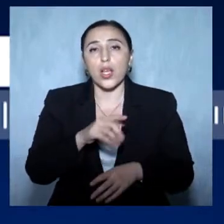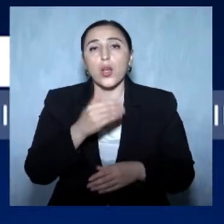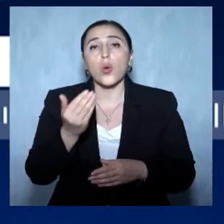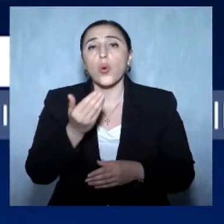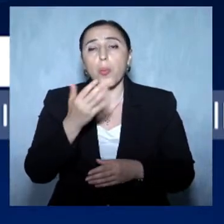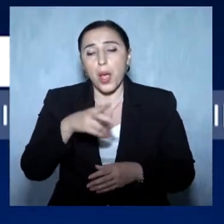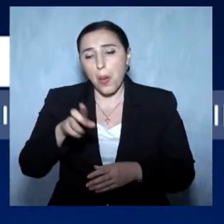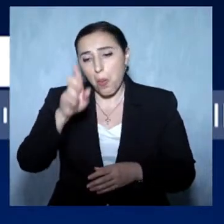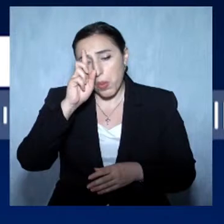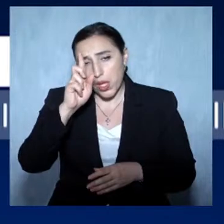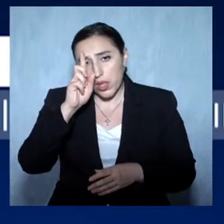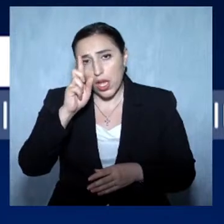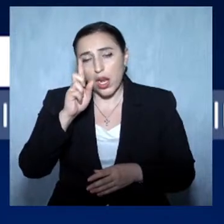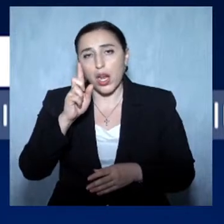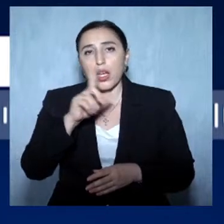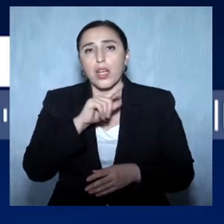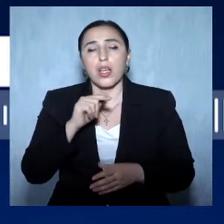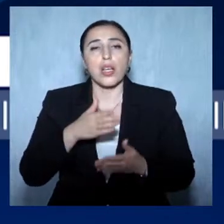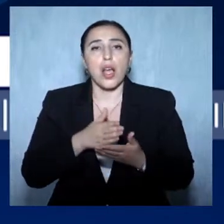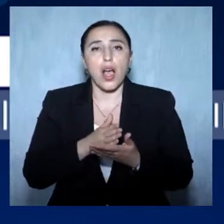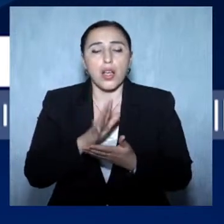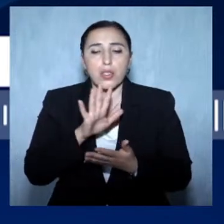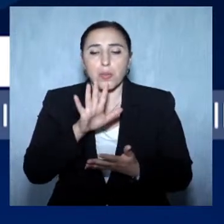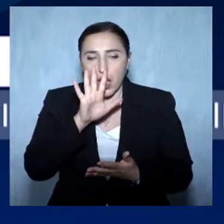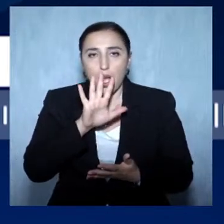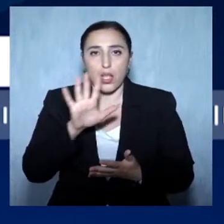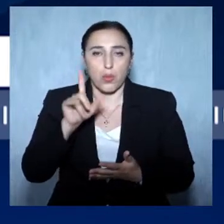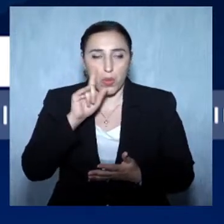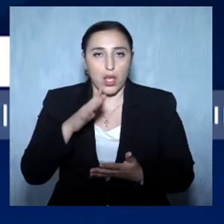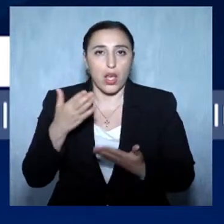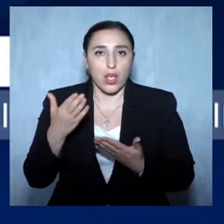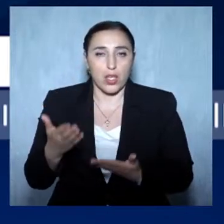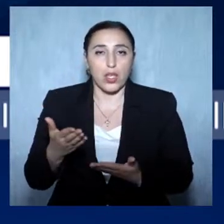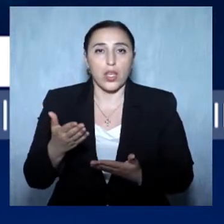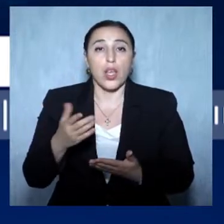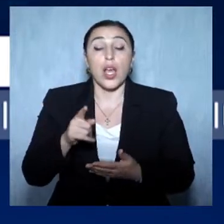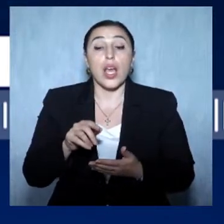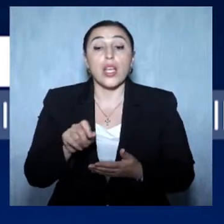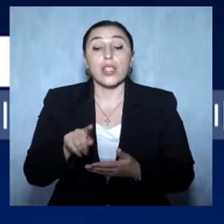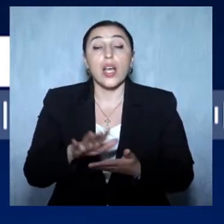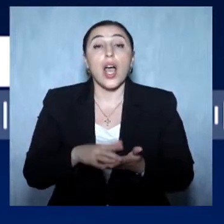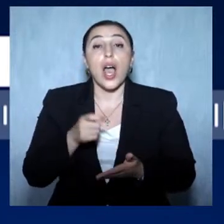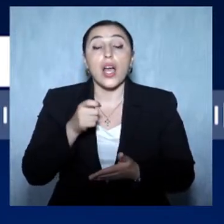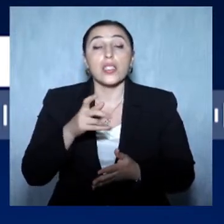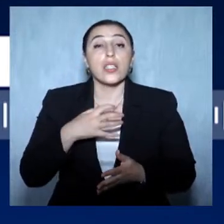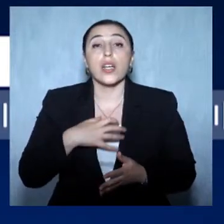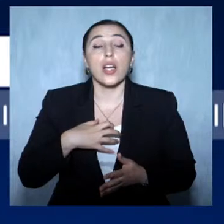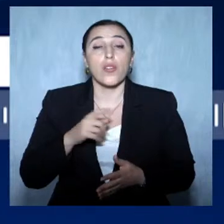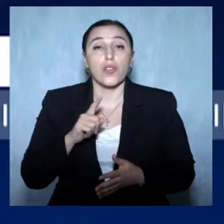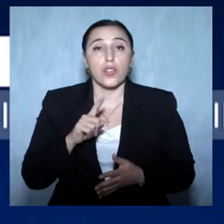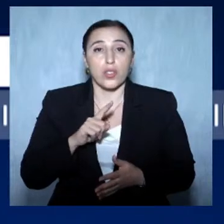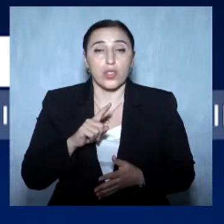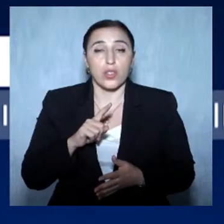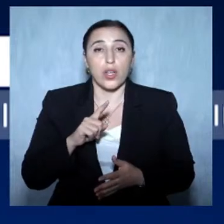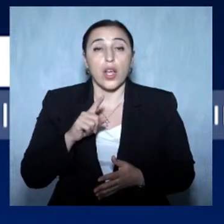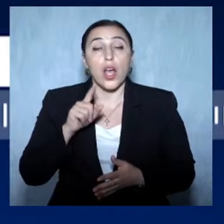հանրայինք հաղականցումն է հայադյածք։ Եվ այս հայցը ամենակարևորը դա Հայաստանի